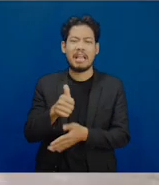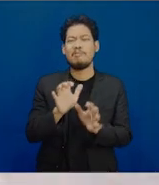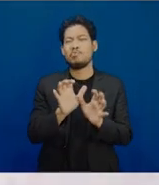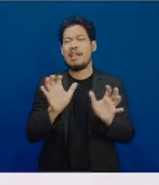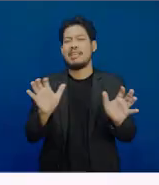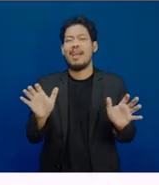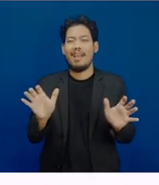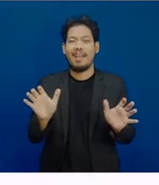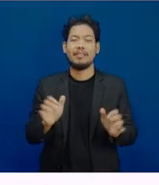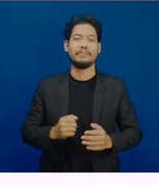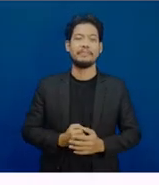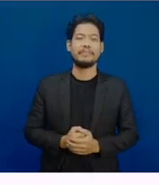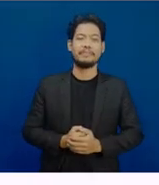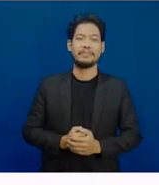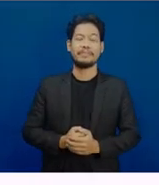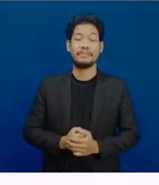banyak.